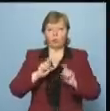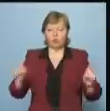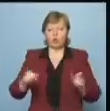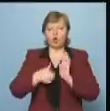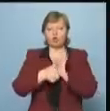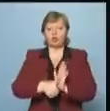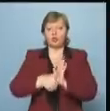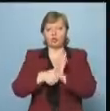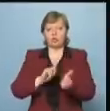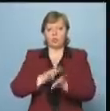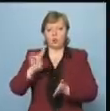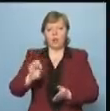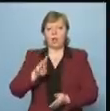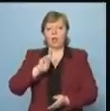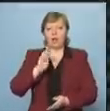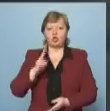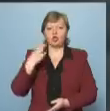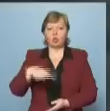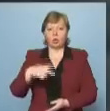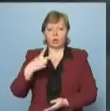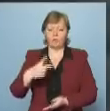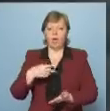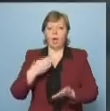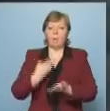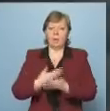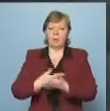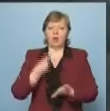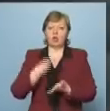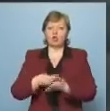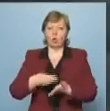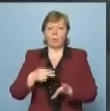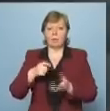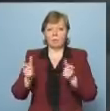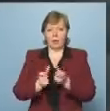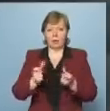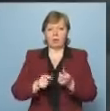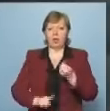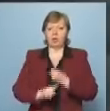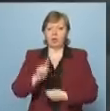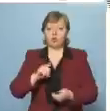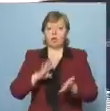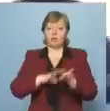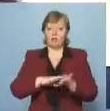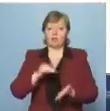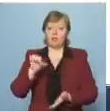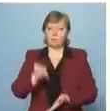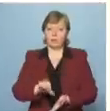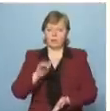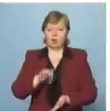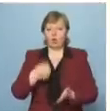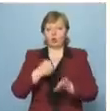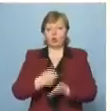6-часовые перелеты на самолетах Як-42. Ориентировочная стоимость билета по оценкам менеджмента компании составит от 9,5 до